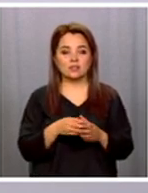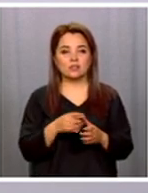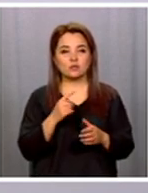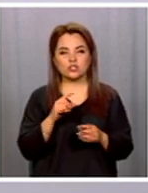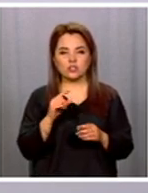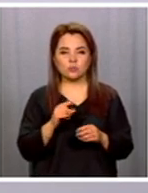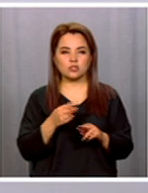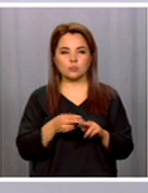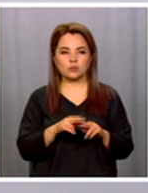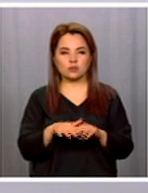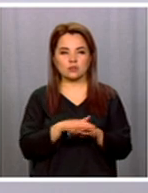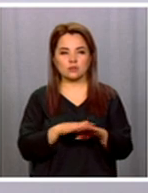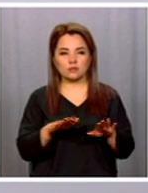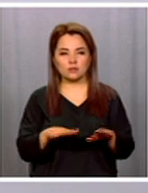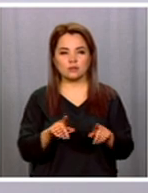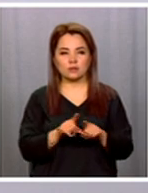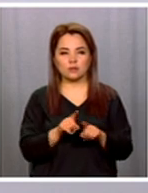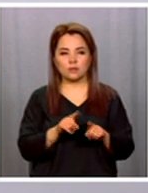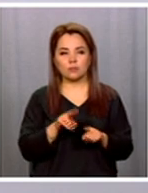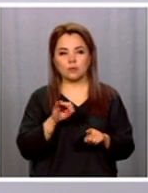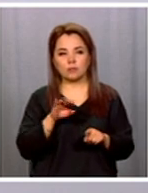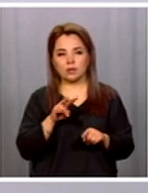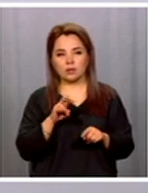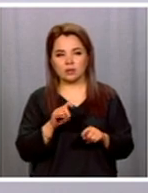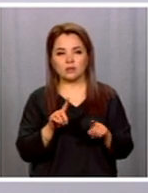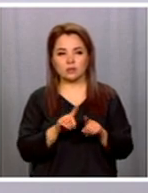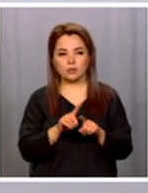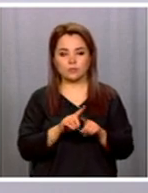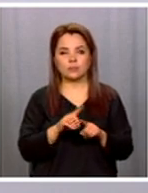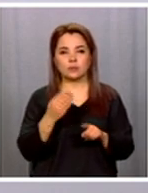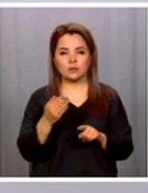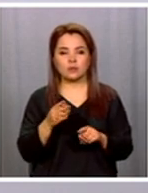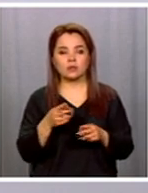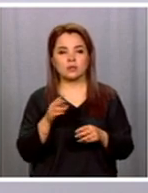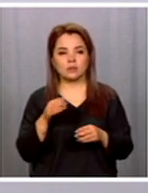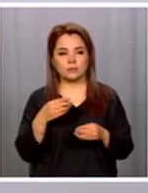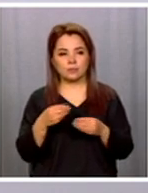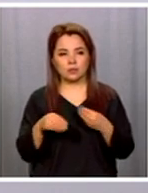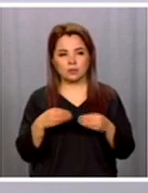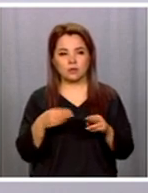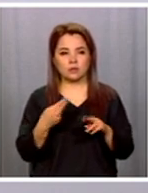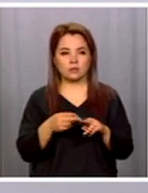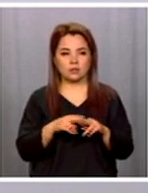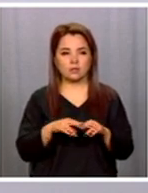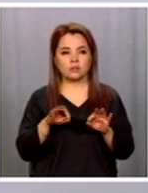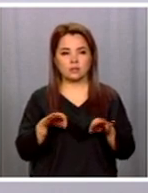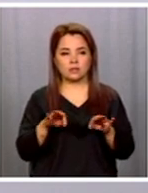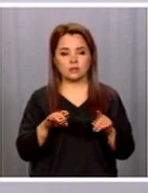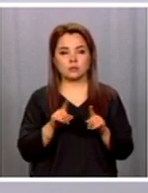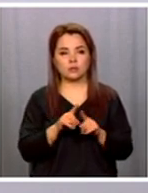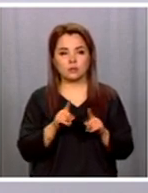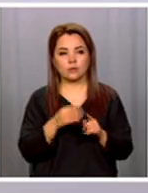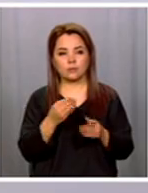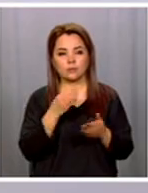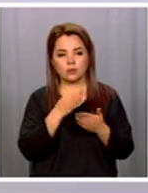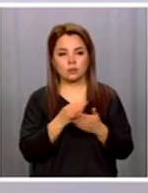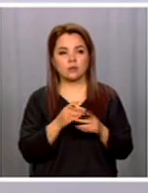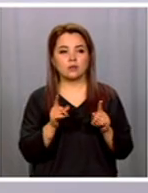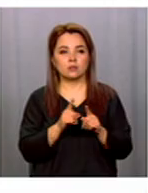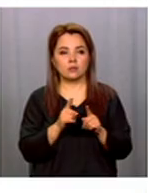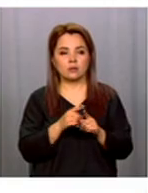пропилен, полипропилен, пластмасса мен синтетикалық шайыр, сонымен бірге химиялық талшықтар мен жіптер және